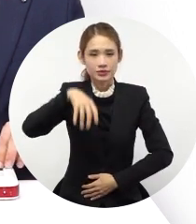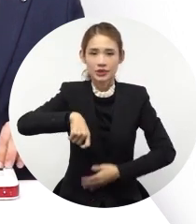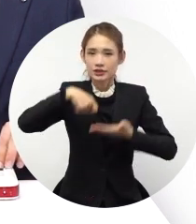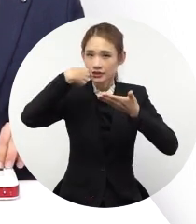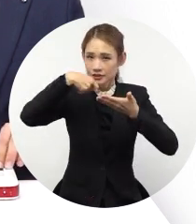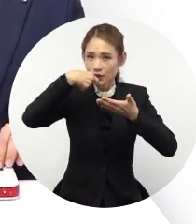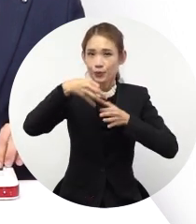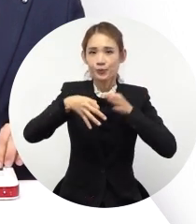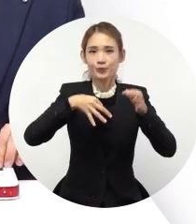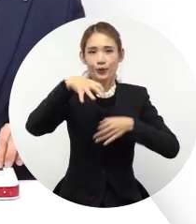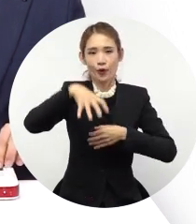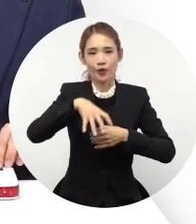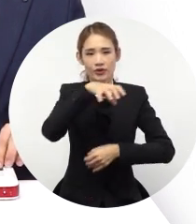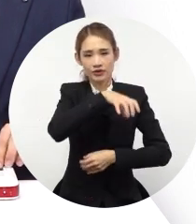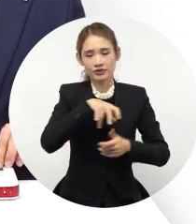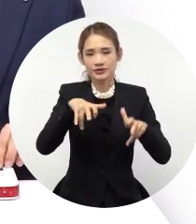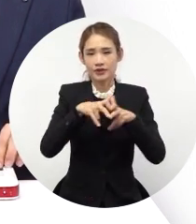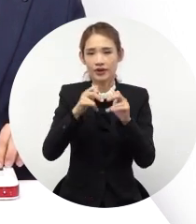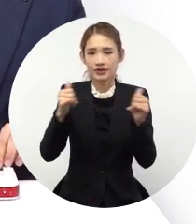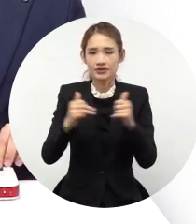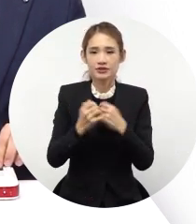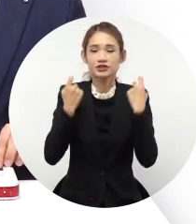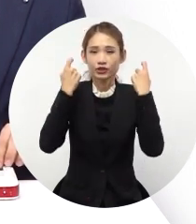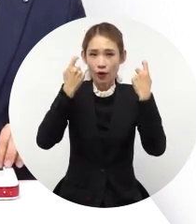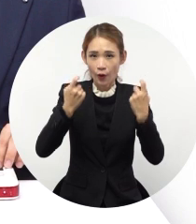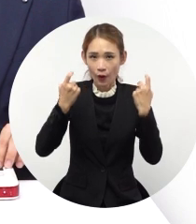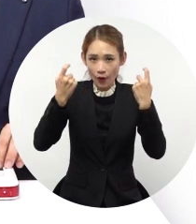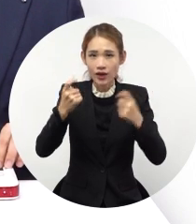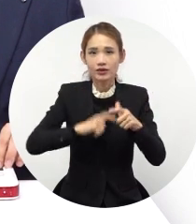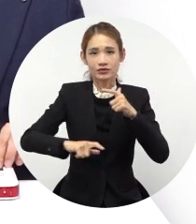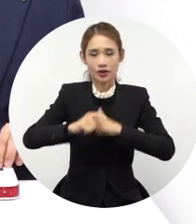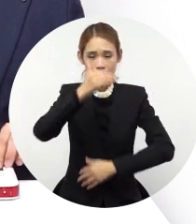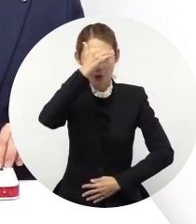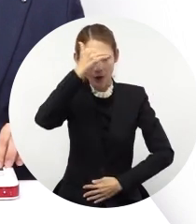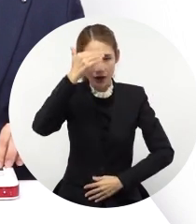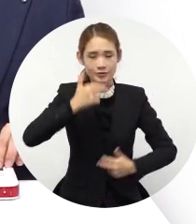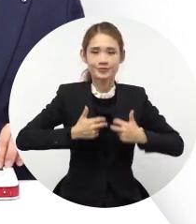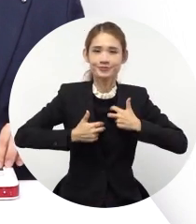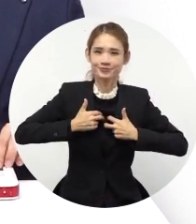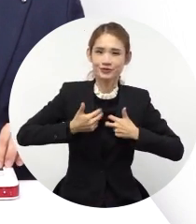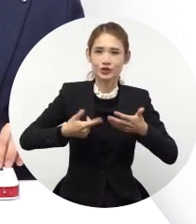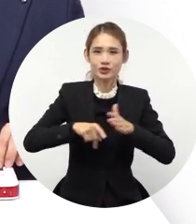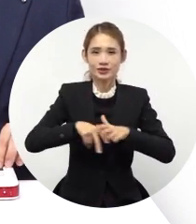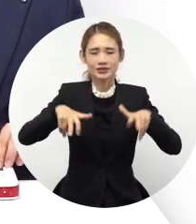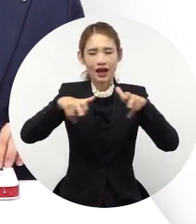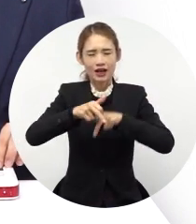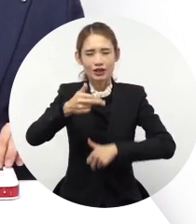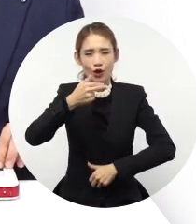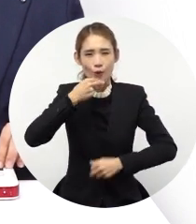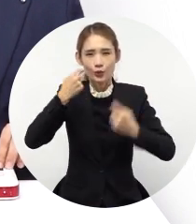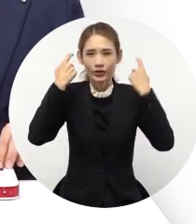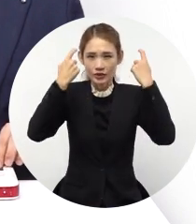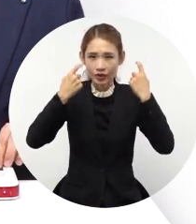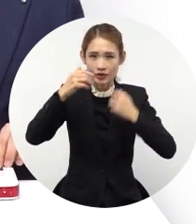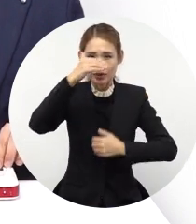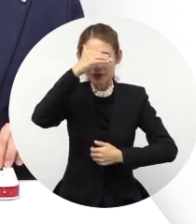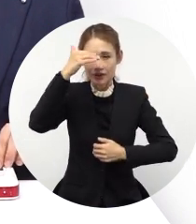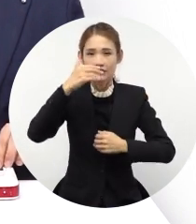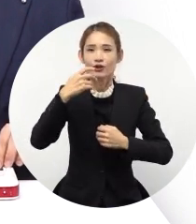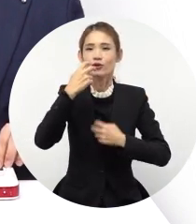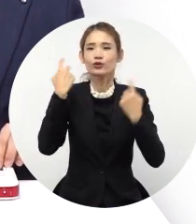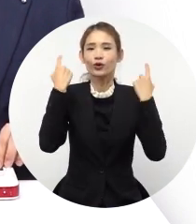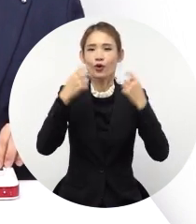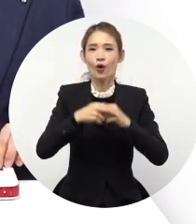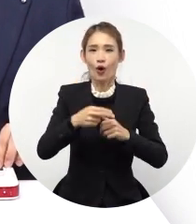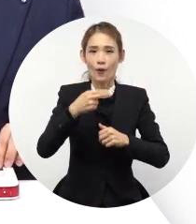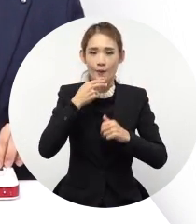숙박시설, 음식점 등등에서 장애인들이 여행을, 관광을 즐길 수 있도록 무장의 여행, 무장의 관광이라고 말을